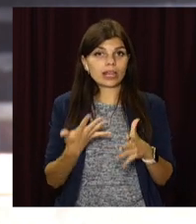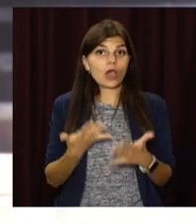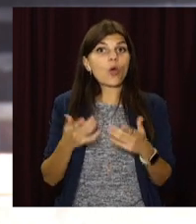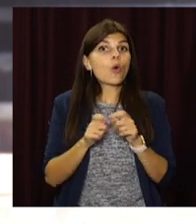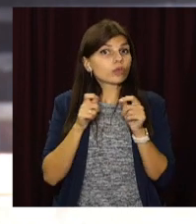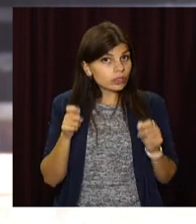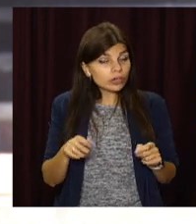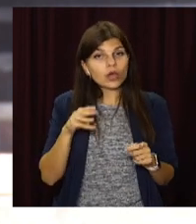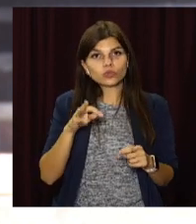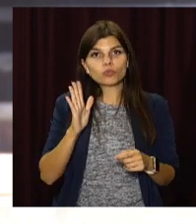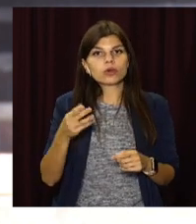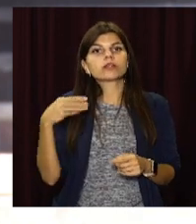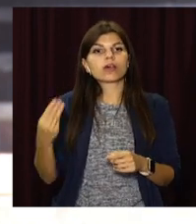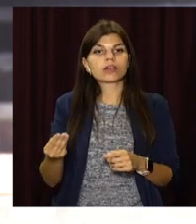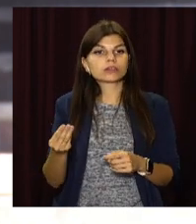буде надана